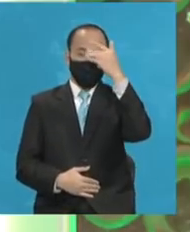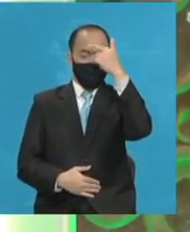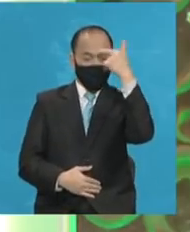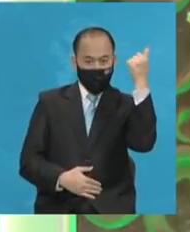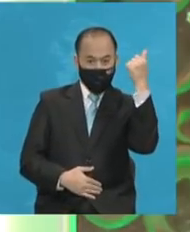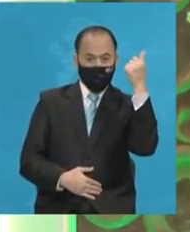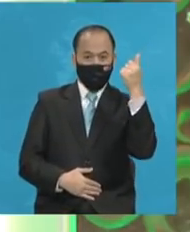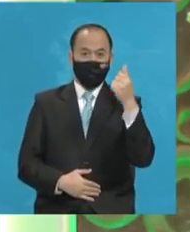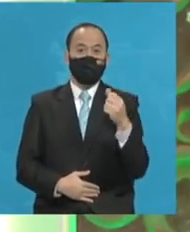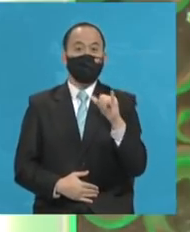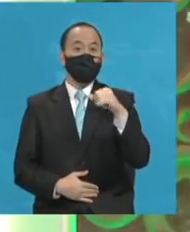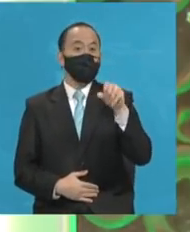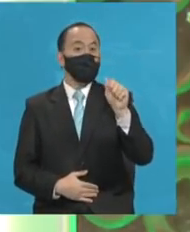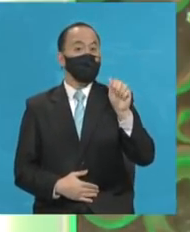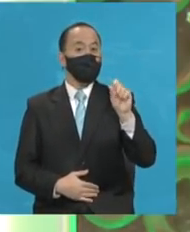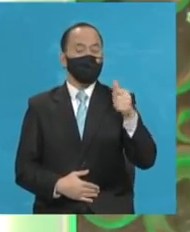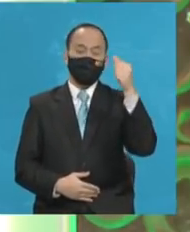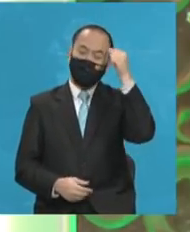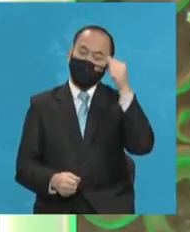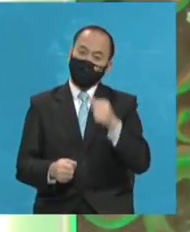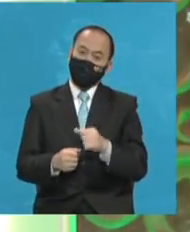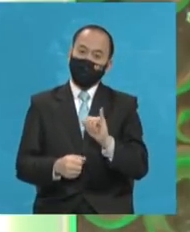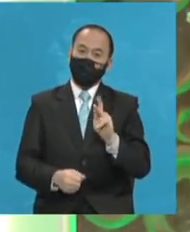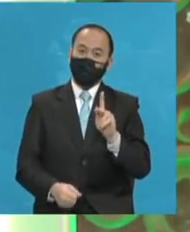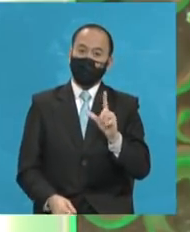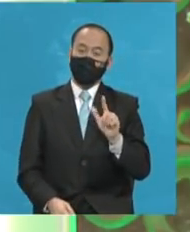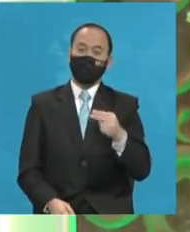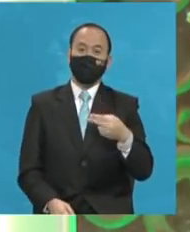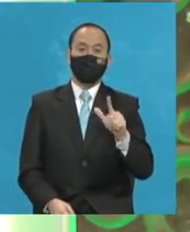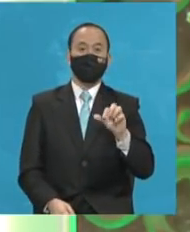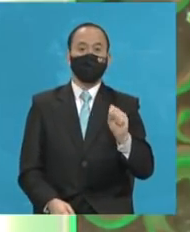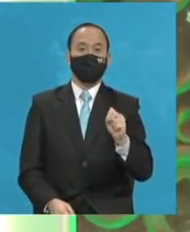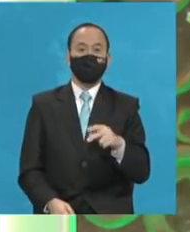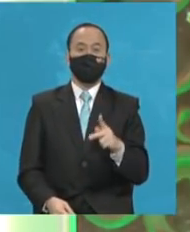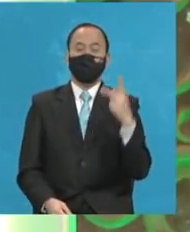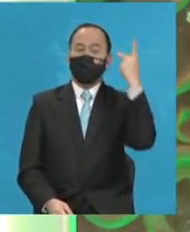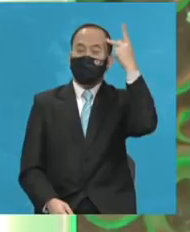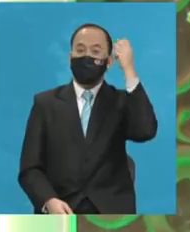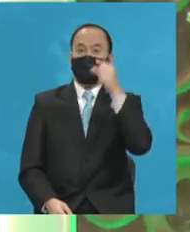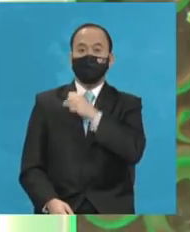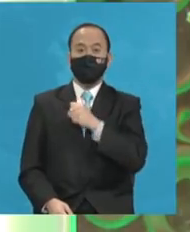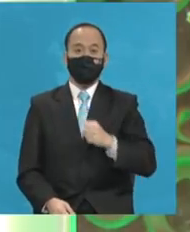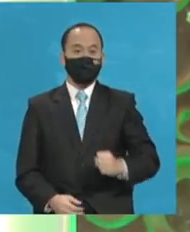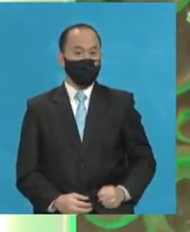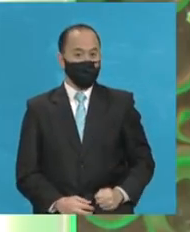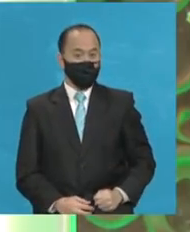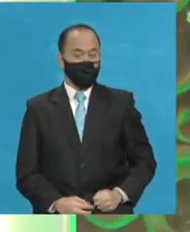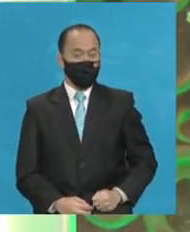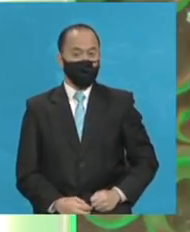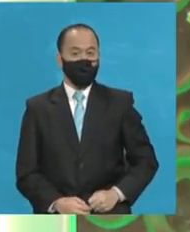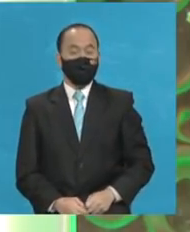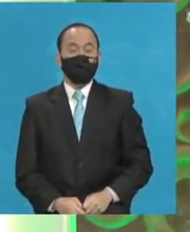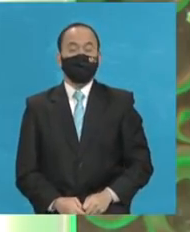jasa baik dan ingatan ikhlas kerajaan kebawah duli ton pakai juga